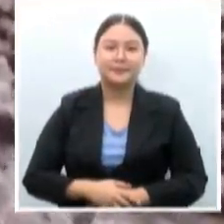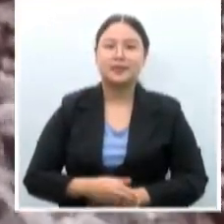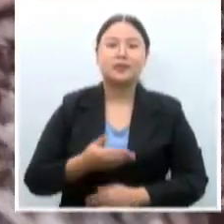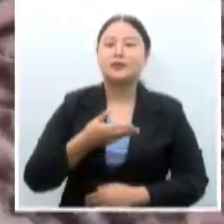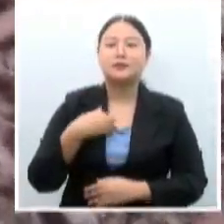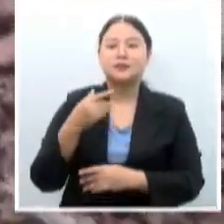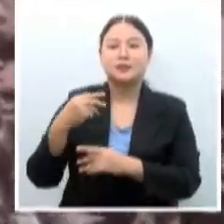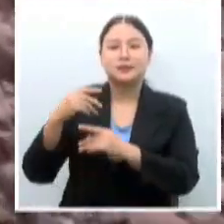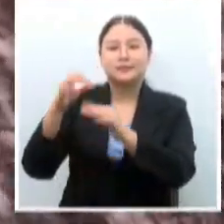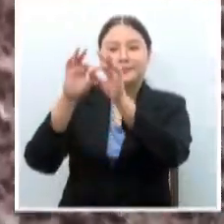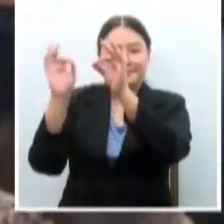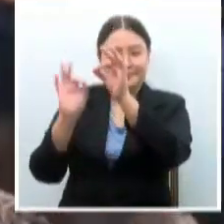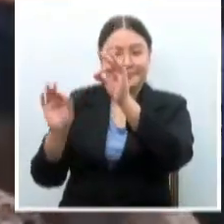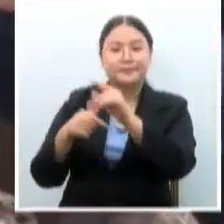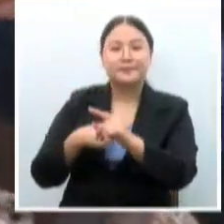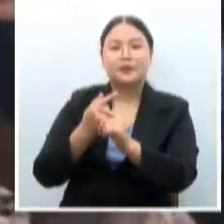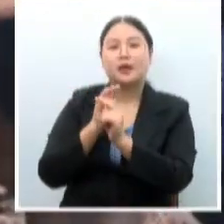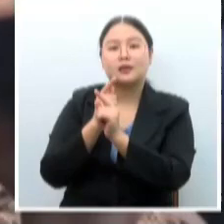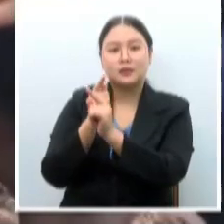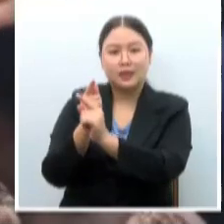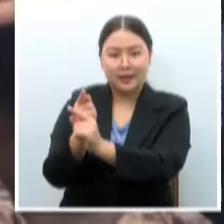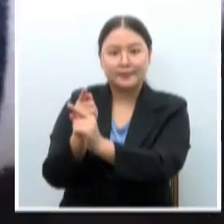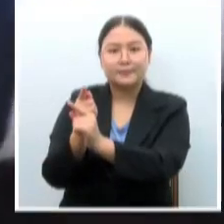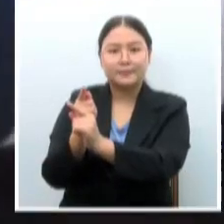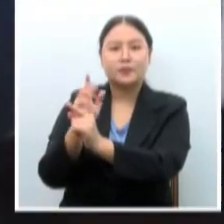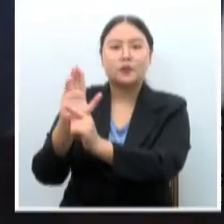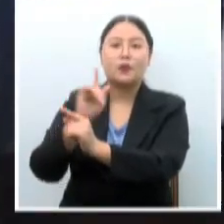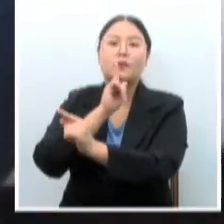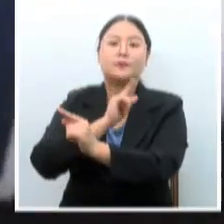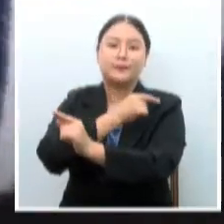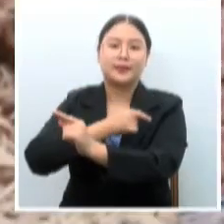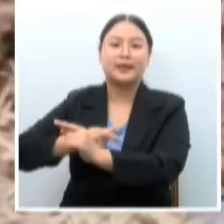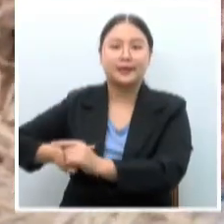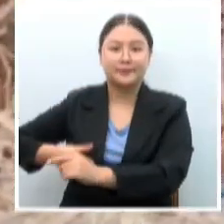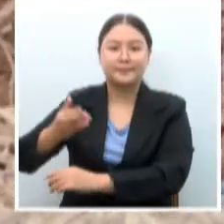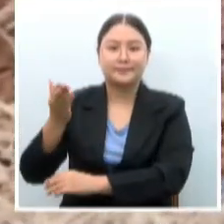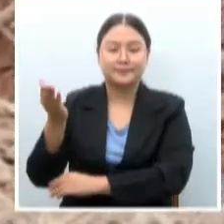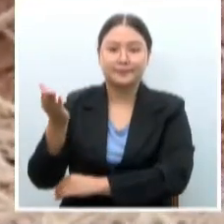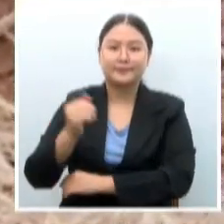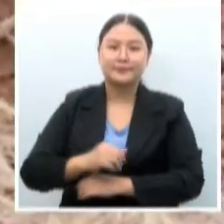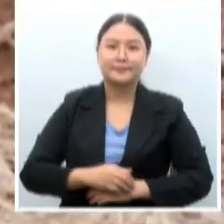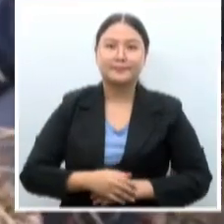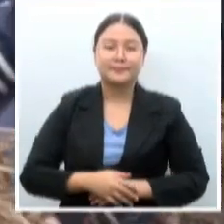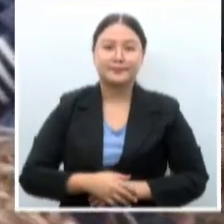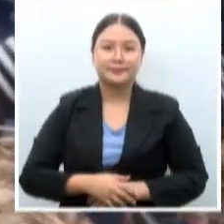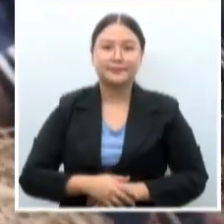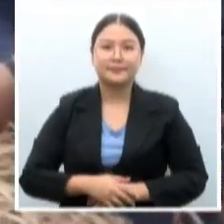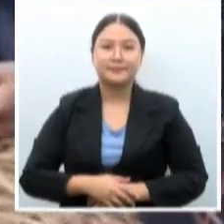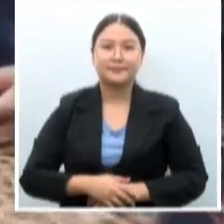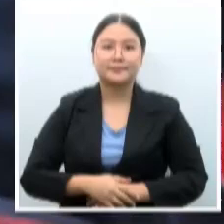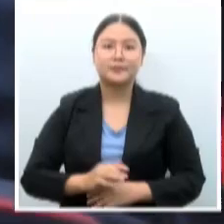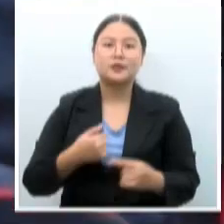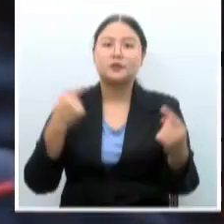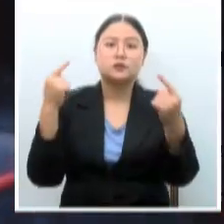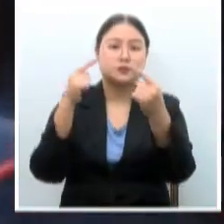มเด็จพระกนิษฐาธิราชเจ้ากรมสมเด็จพระเทพรัตนราชสุดาสยามบรมราชกุมารีเป้าหม